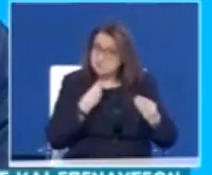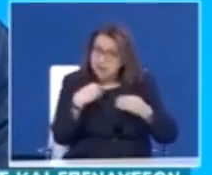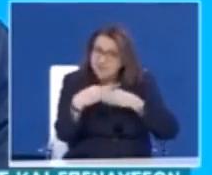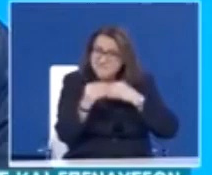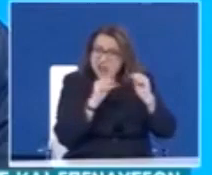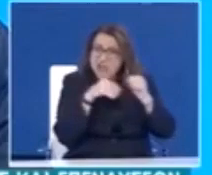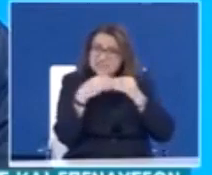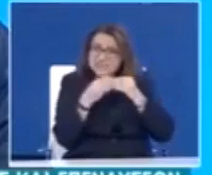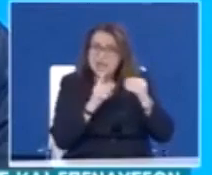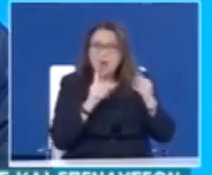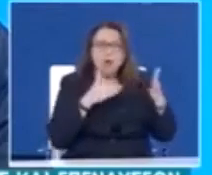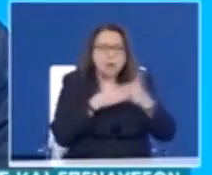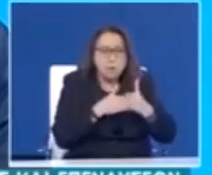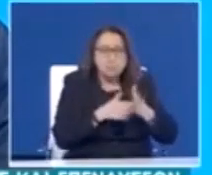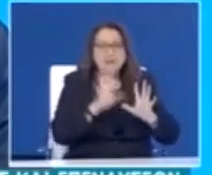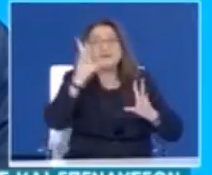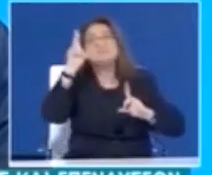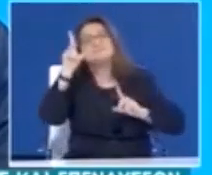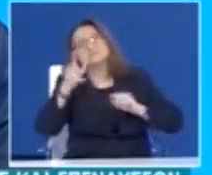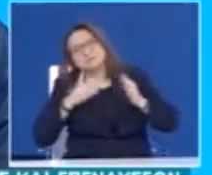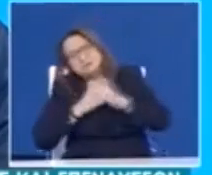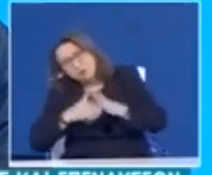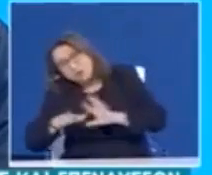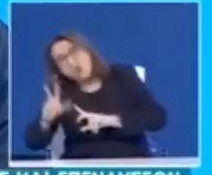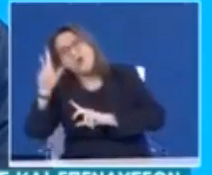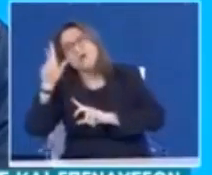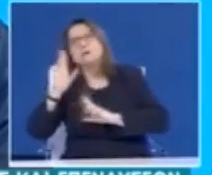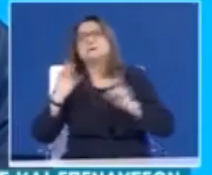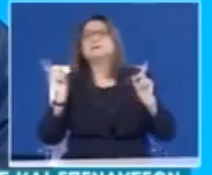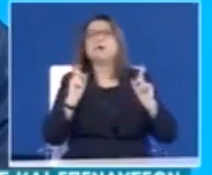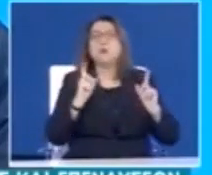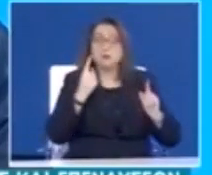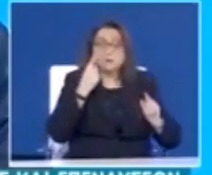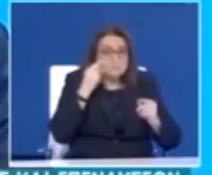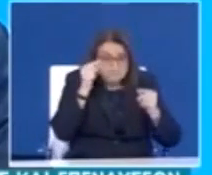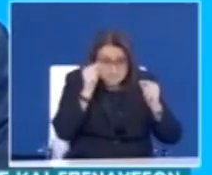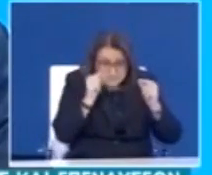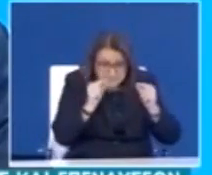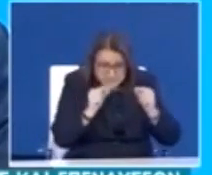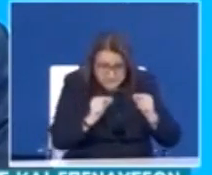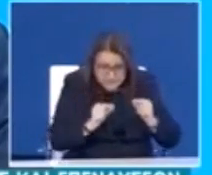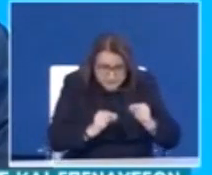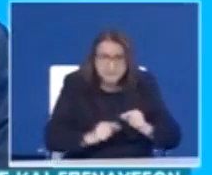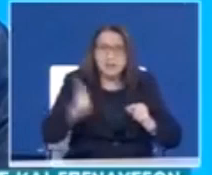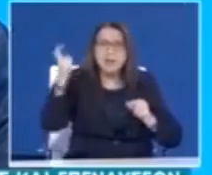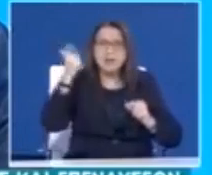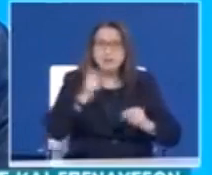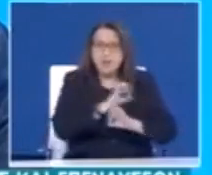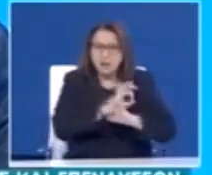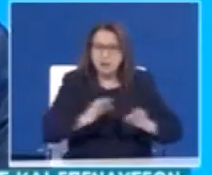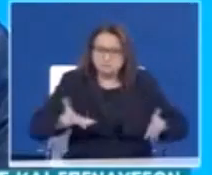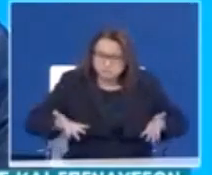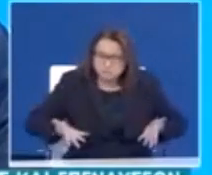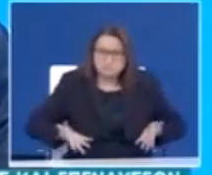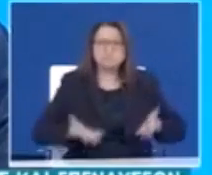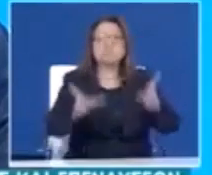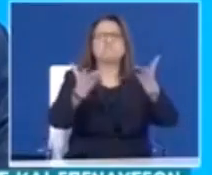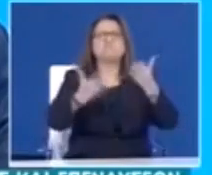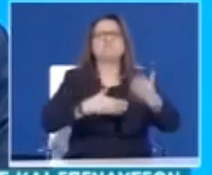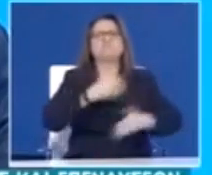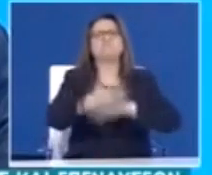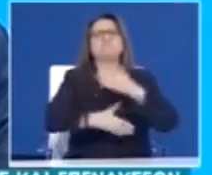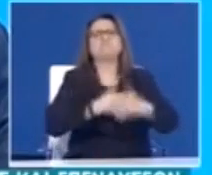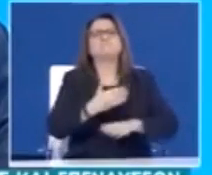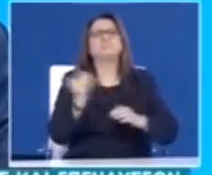που γίνεται, να δίνουν γρήγορα τα δάνεια, γιατί η οικονομία μας έχει άμεση ανάγκη παροχής